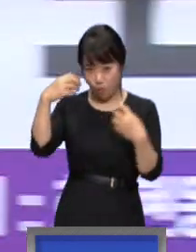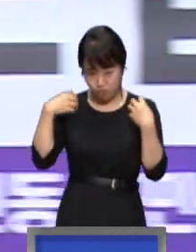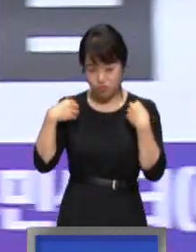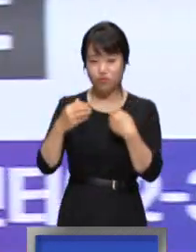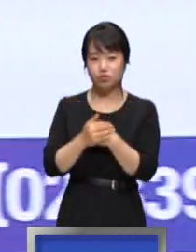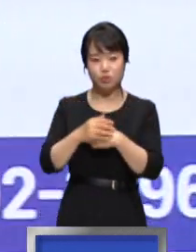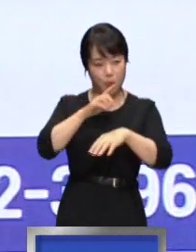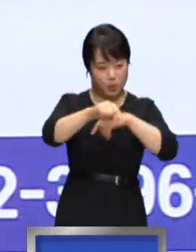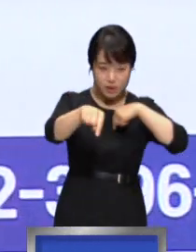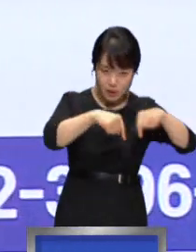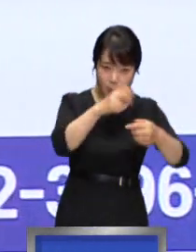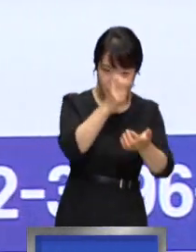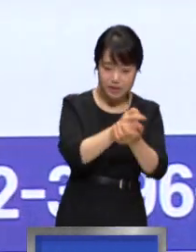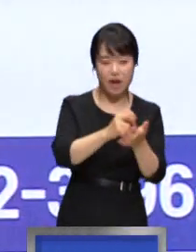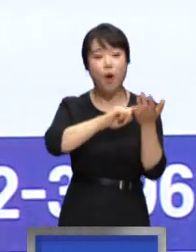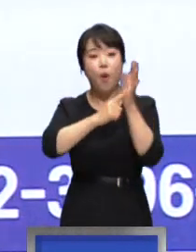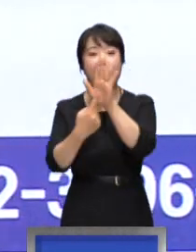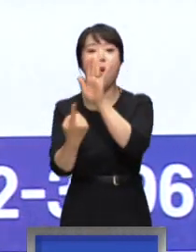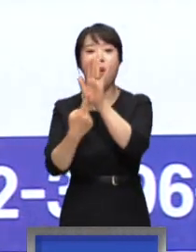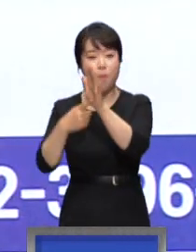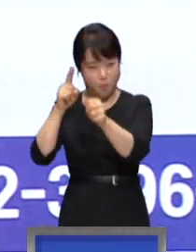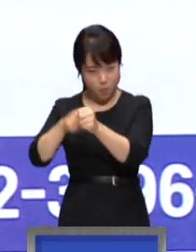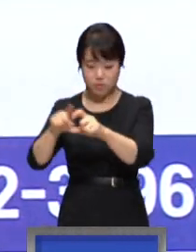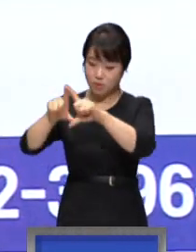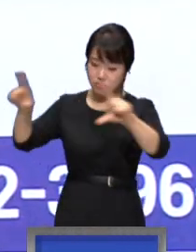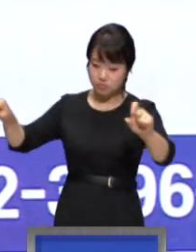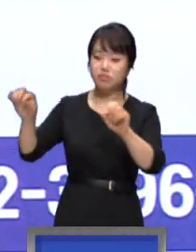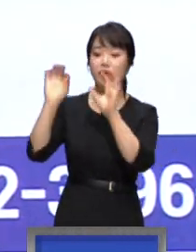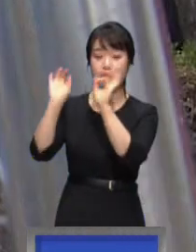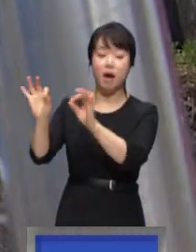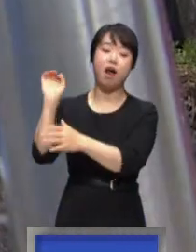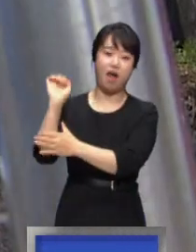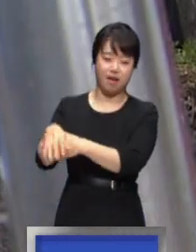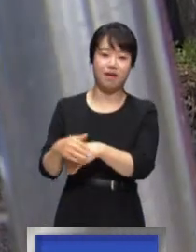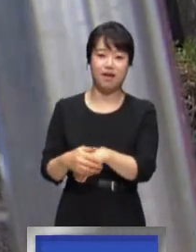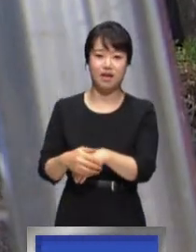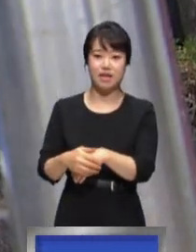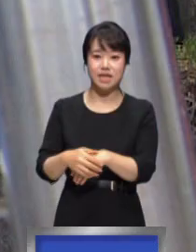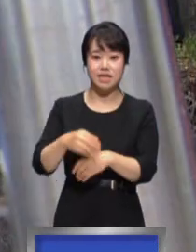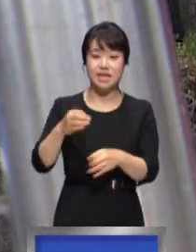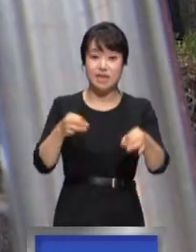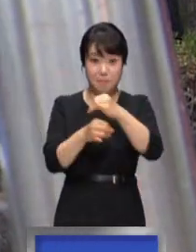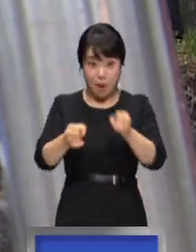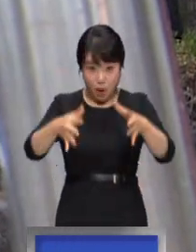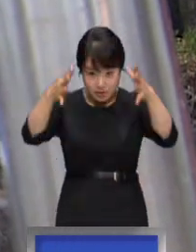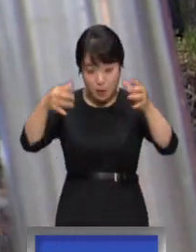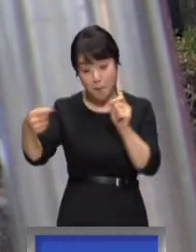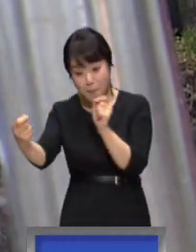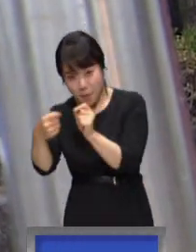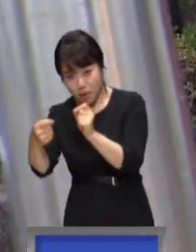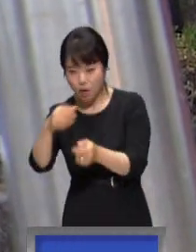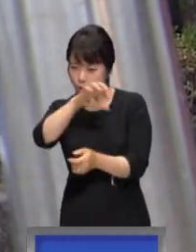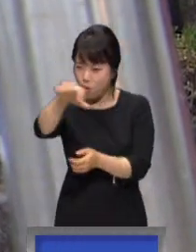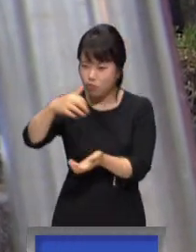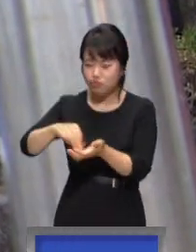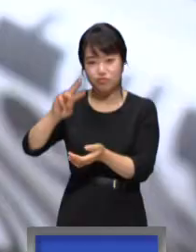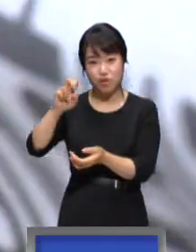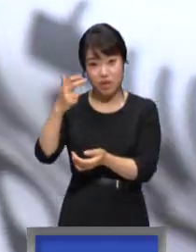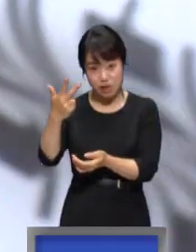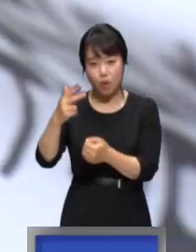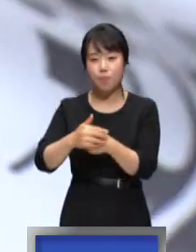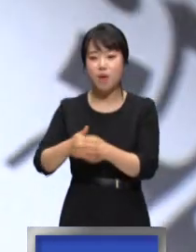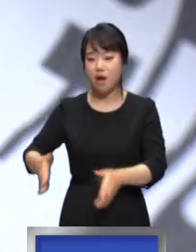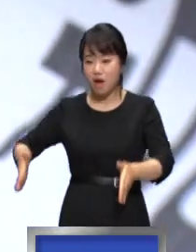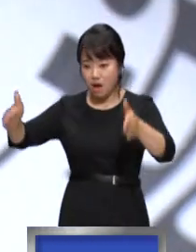지자체 등의 정책을 홍보하는 현수막이 걸리게 됩니다. 중구는 신세계 백화점 등 관내 주요 거리 37곳에